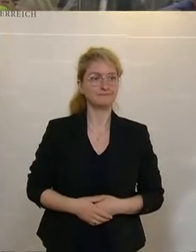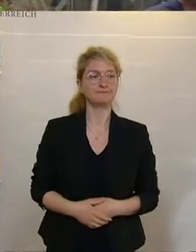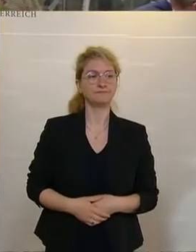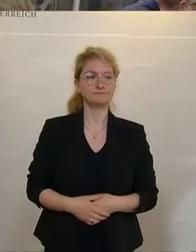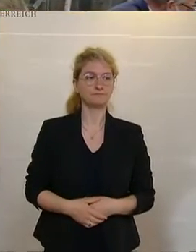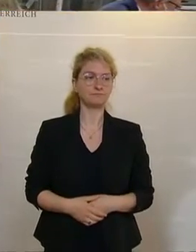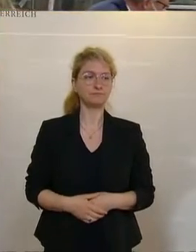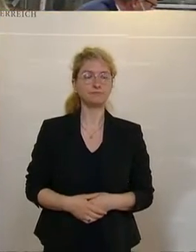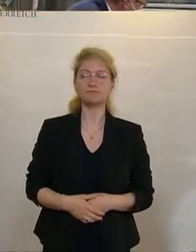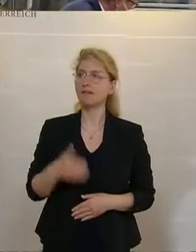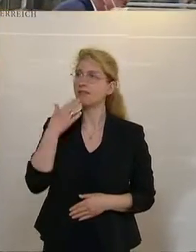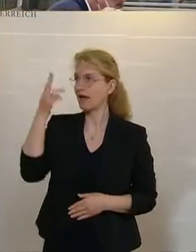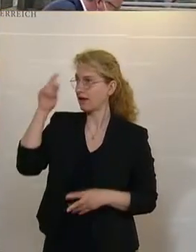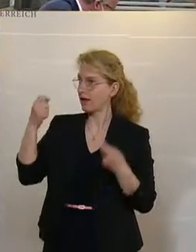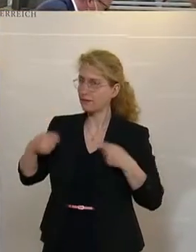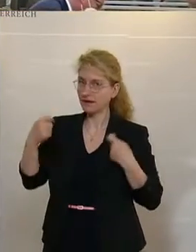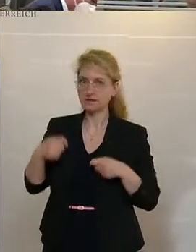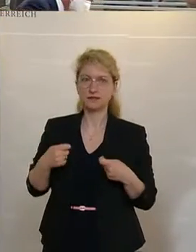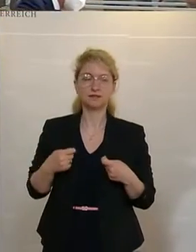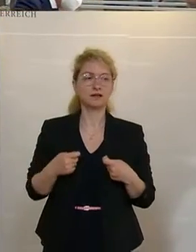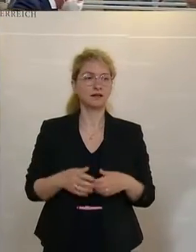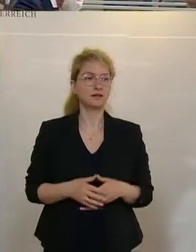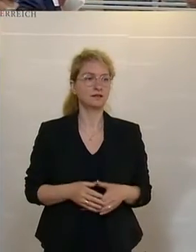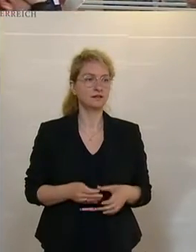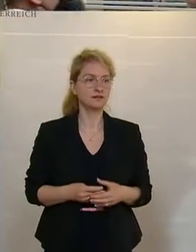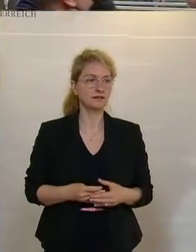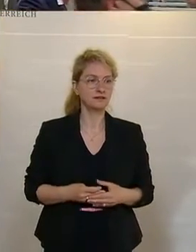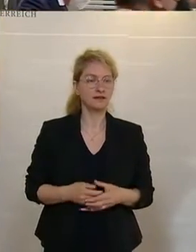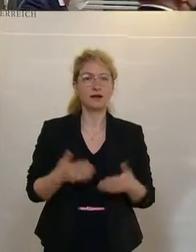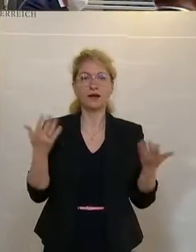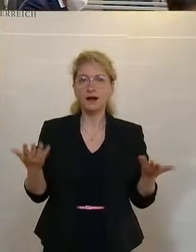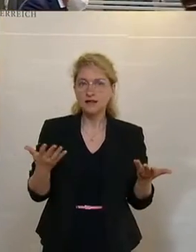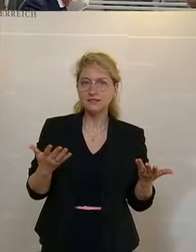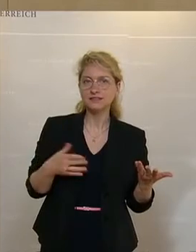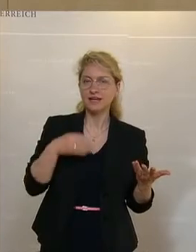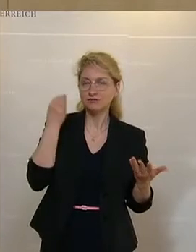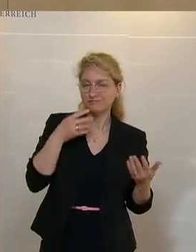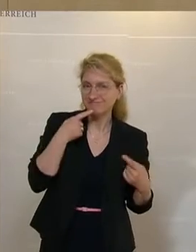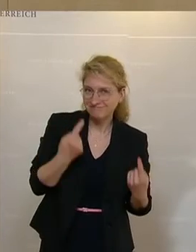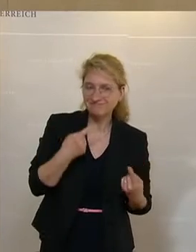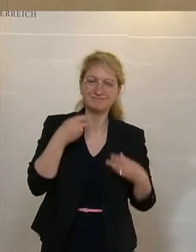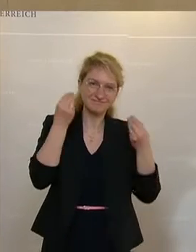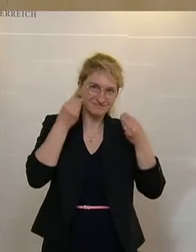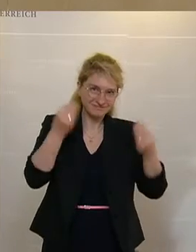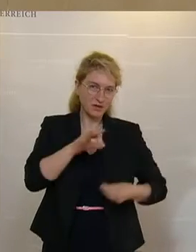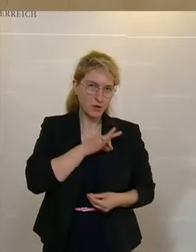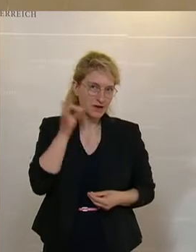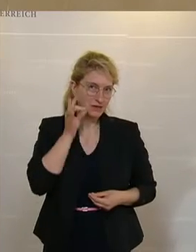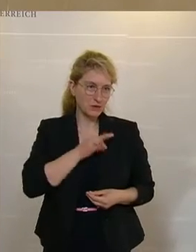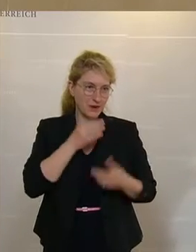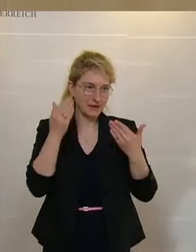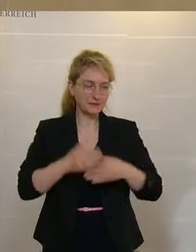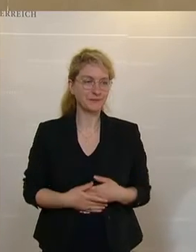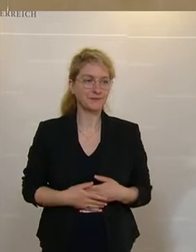Bord. Danke, Herr Präsident. Spoštovana visoka hiša, werte Kolleginnen und Kollegen. Es